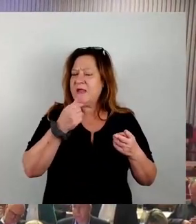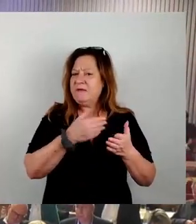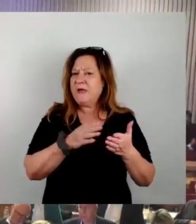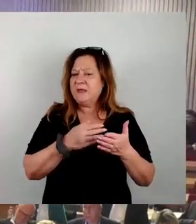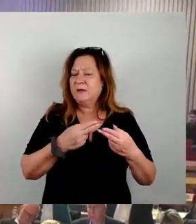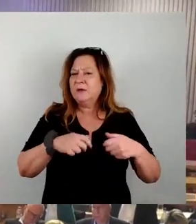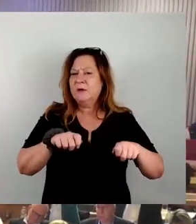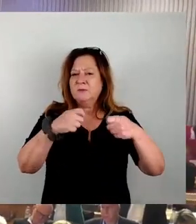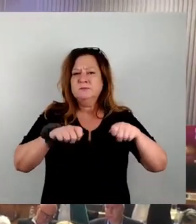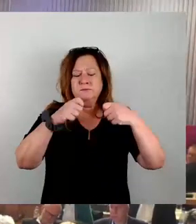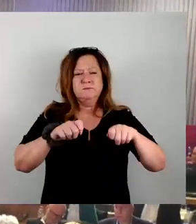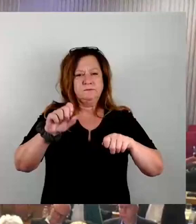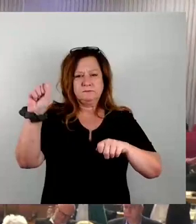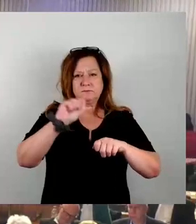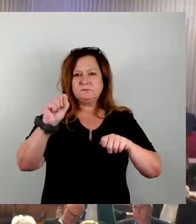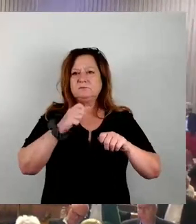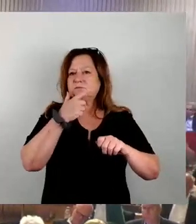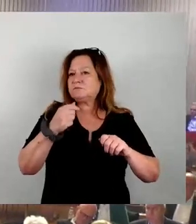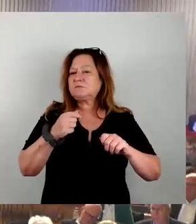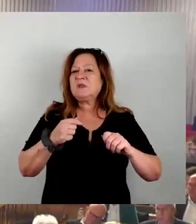Gebiete besser mit dem Nahverkehr zu erschließen.